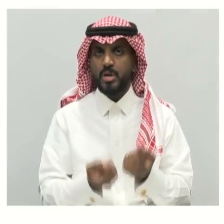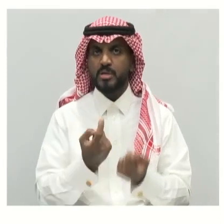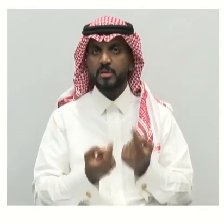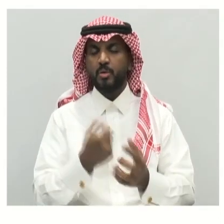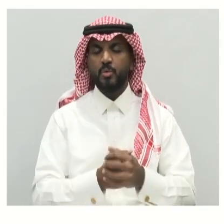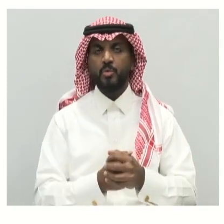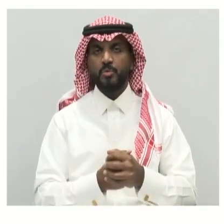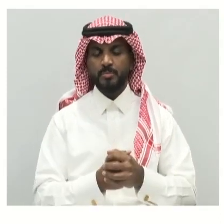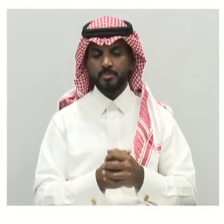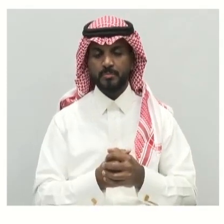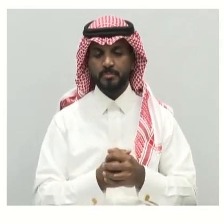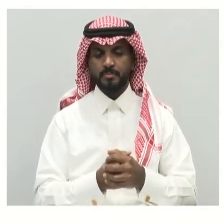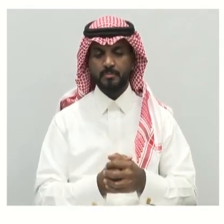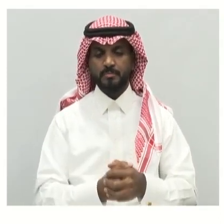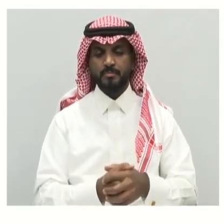نزرعوا